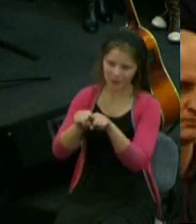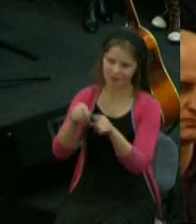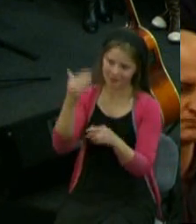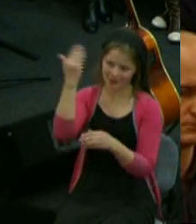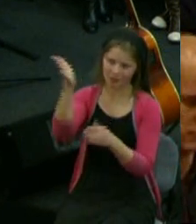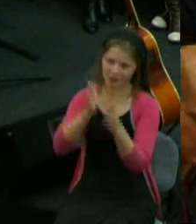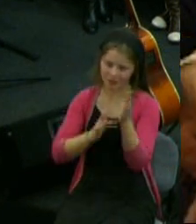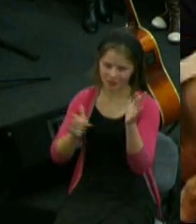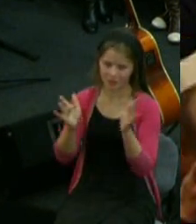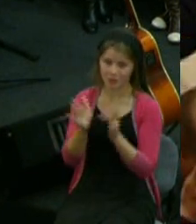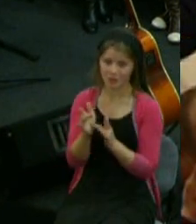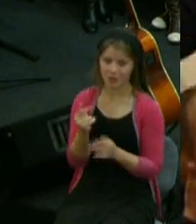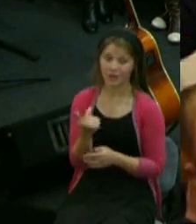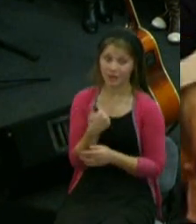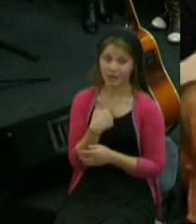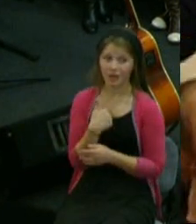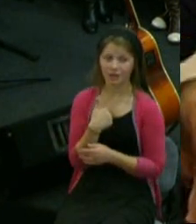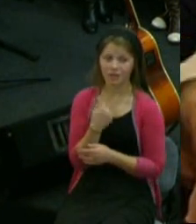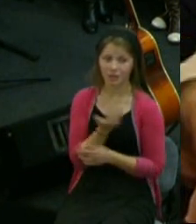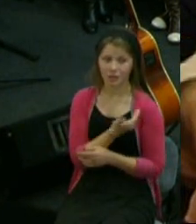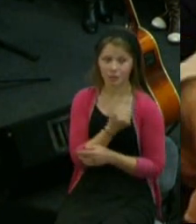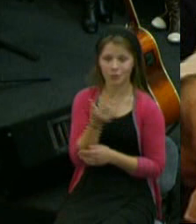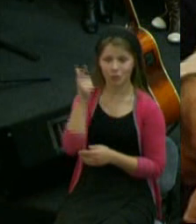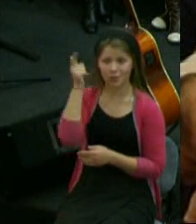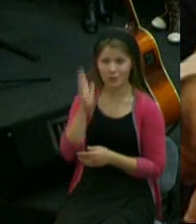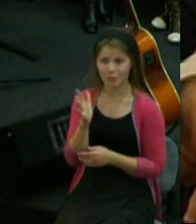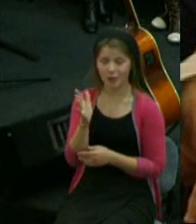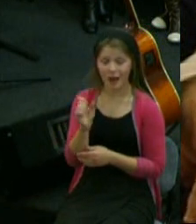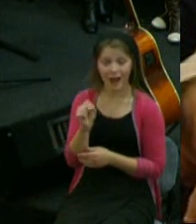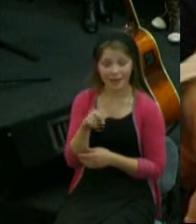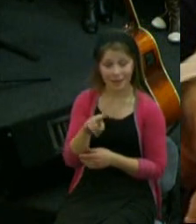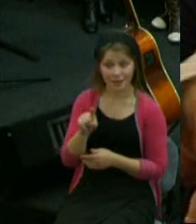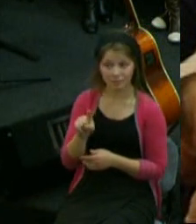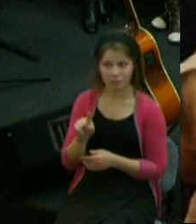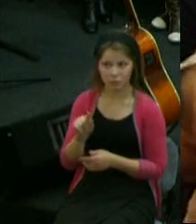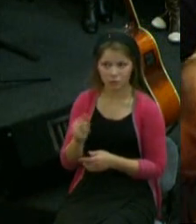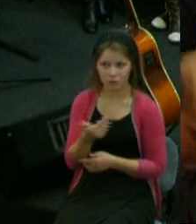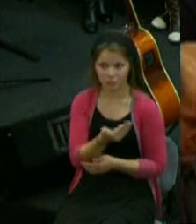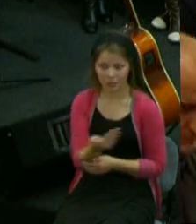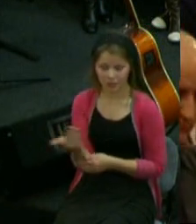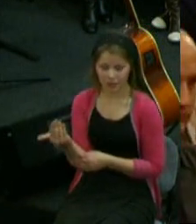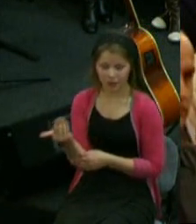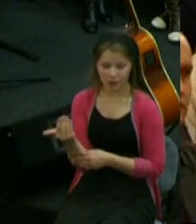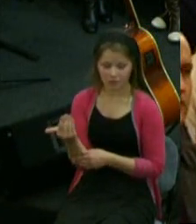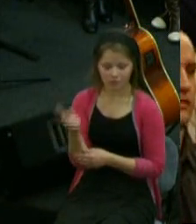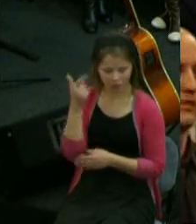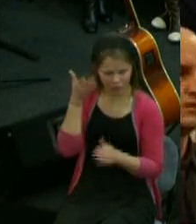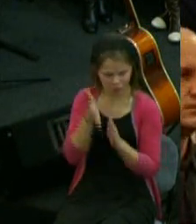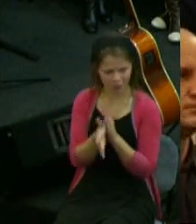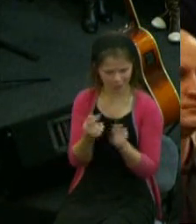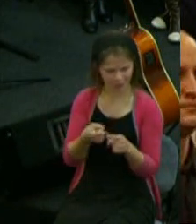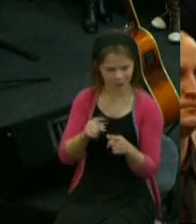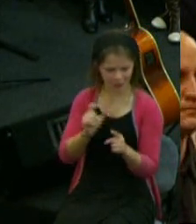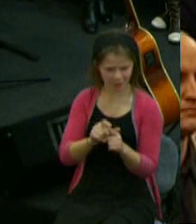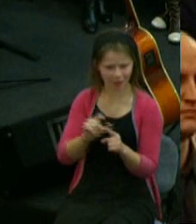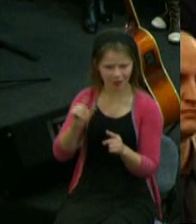сестри, ми її співаємо. Я хочу, Господи, подобний бути до Тебе. Але чи ми вкладаємо всі ці розуміння того, ці